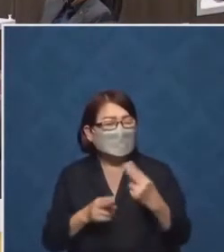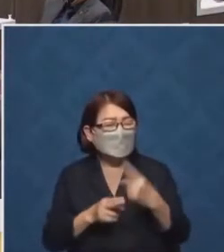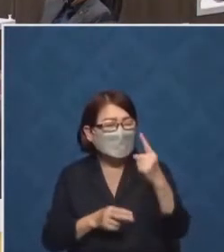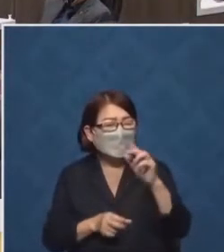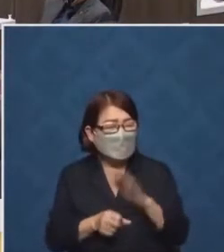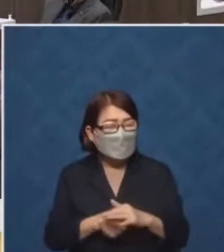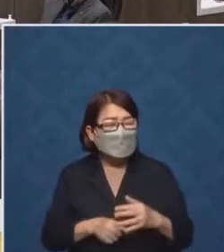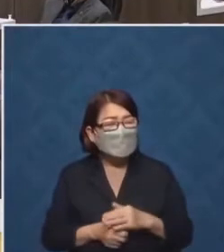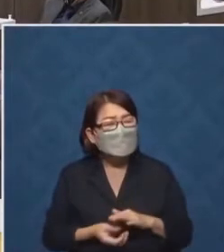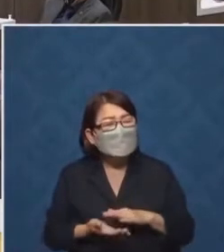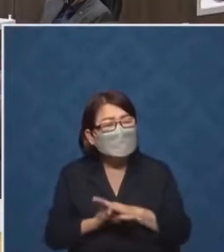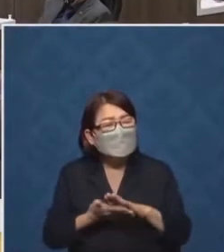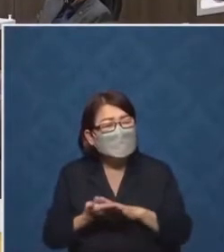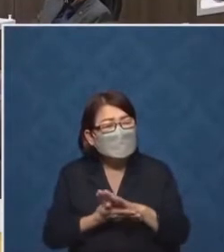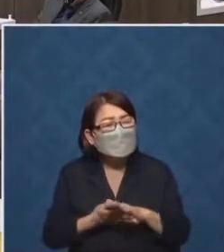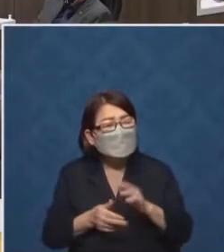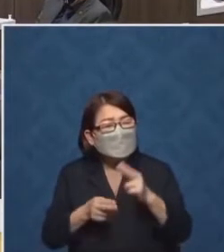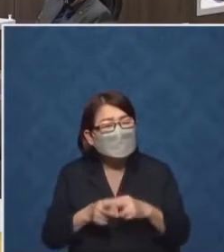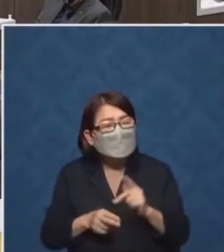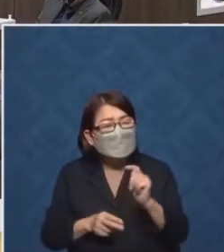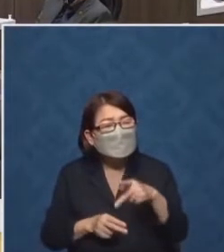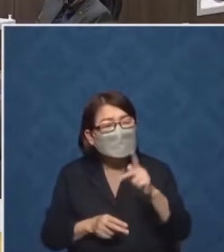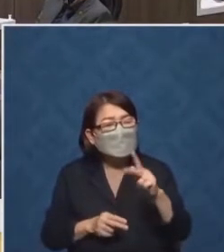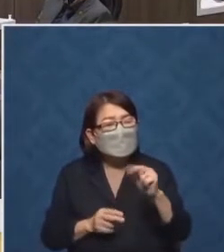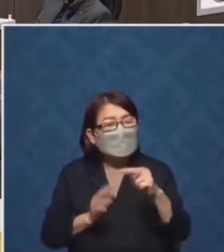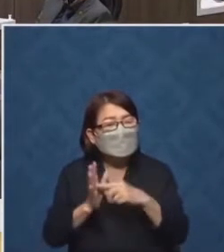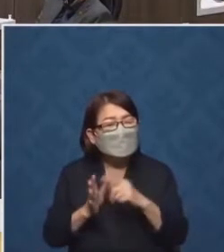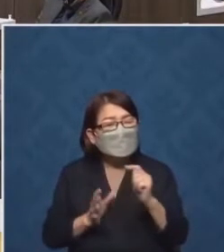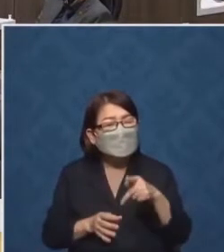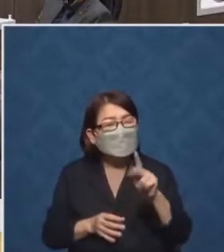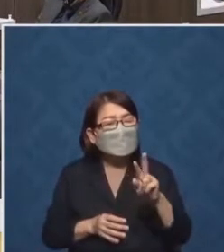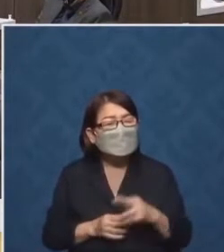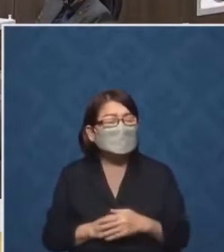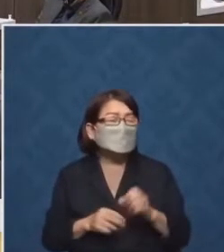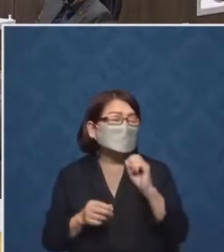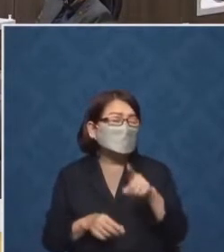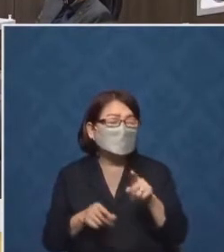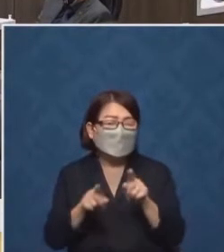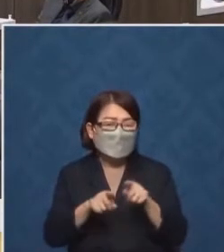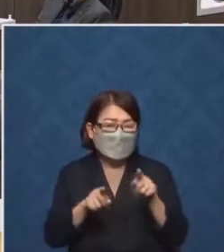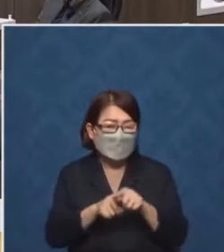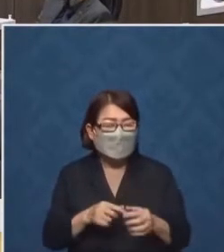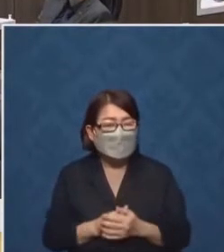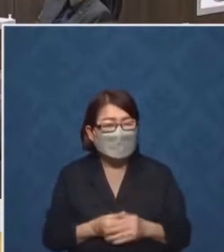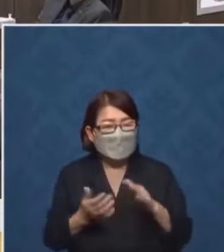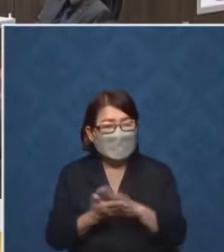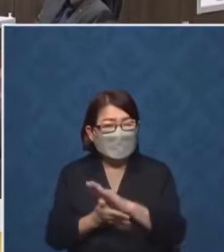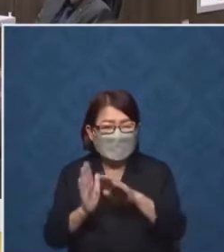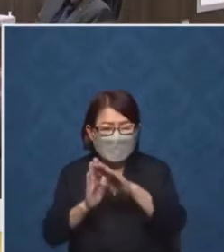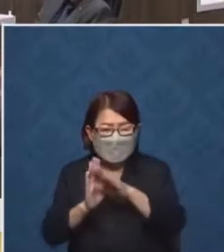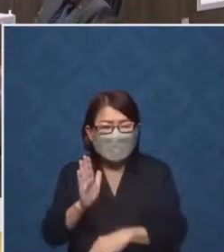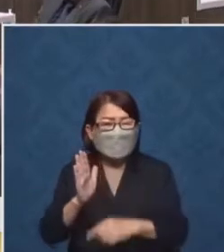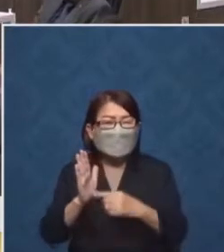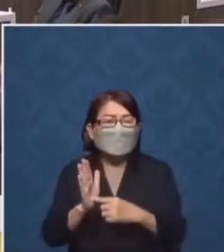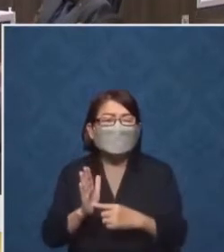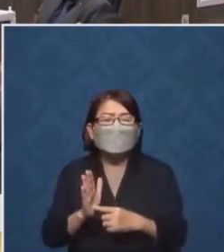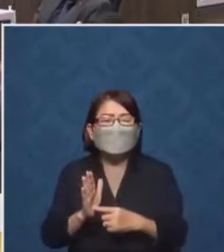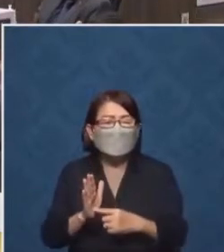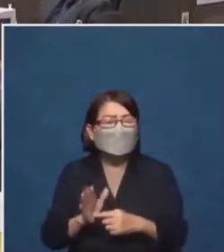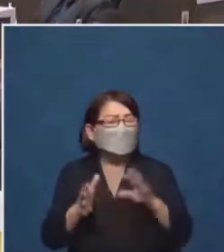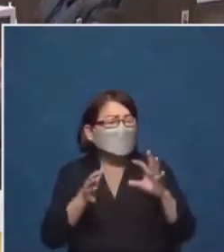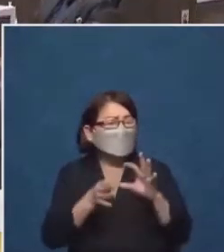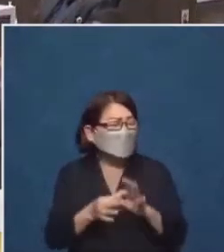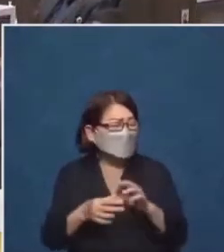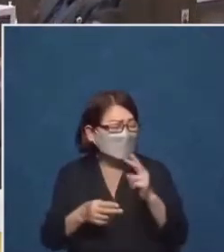ต้องขอโทษคุธนาทรครับไมเหนดกคุธนาทรที่บอกวาแงมาตัเดีวเอกสารมาจนถตอนนี้นคือลอกผลมา